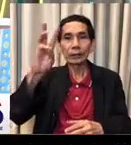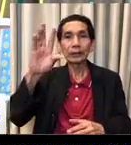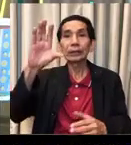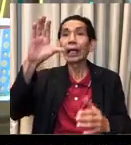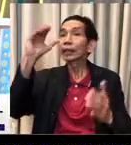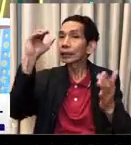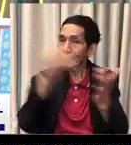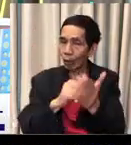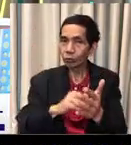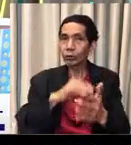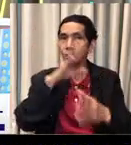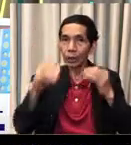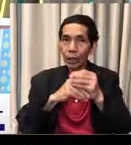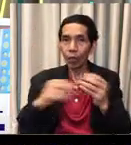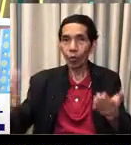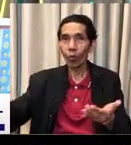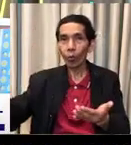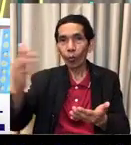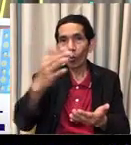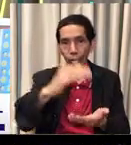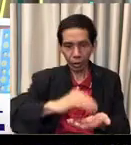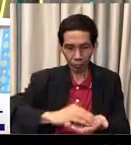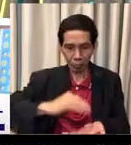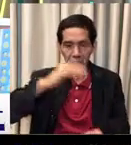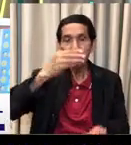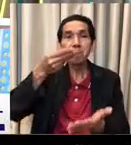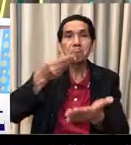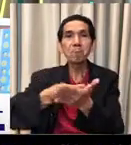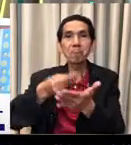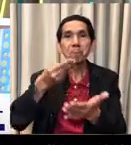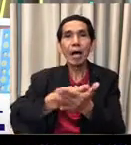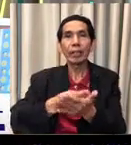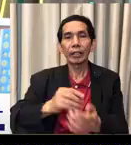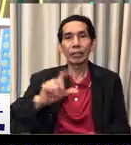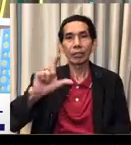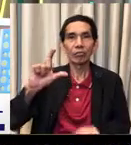600,000. Total, kinolekta. No?